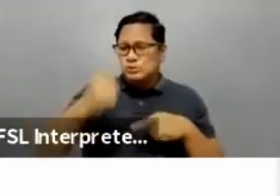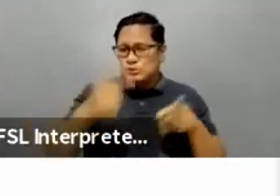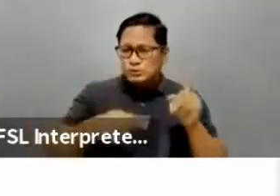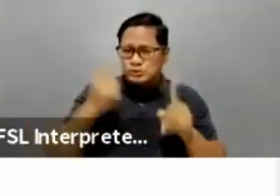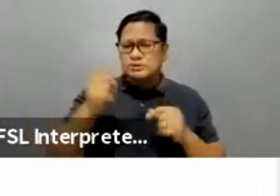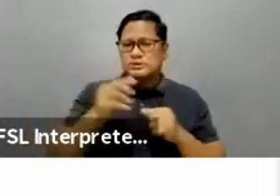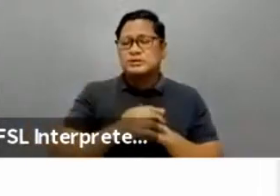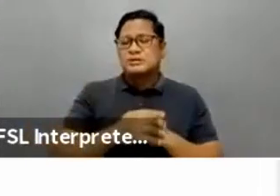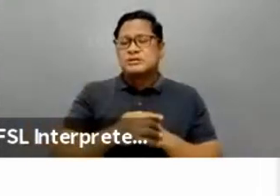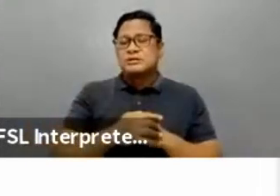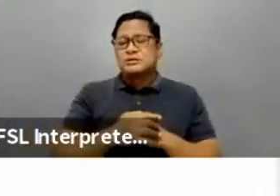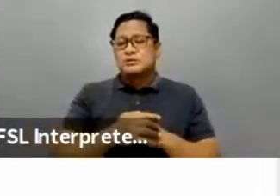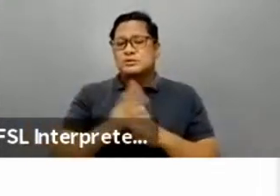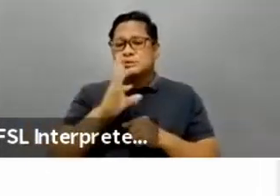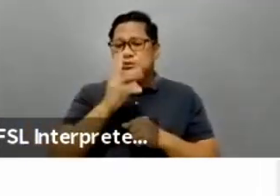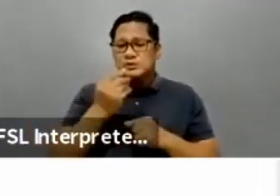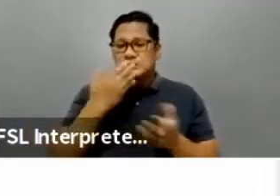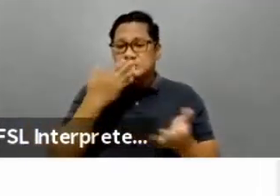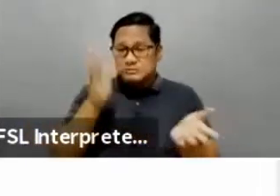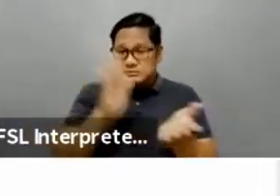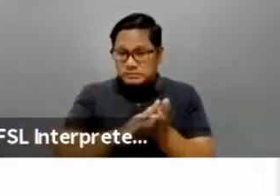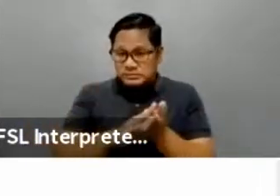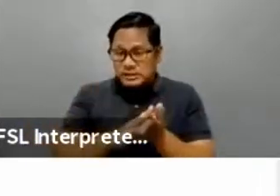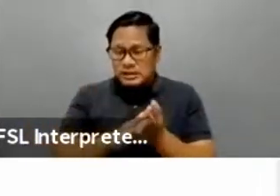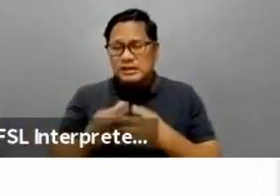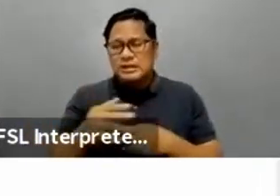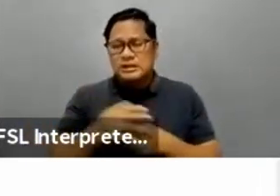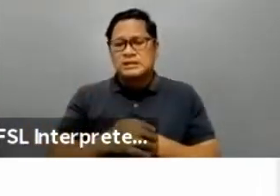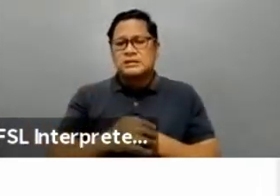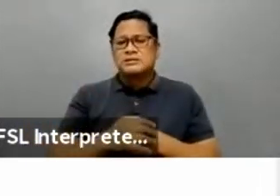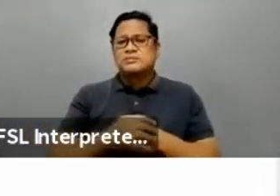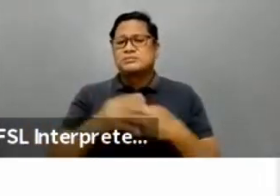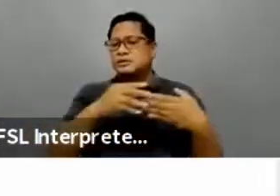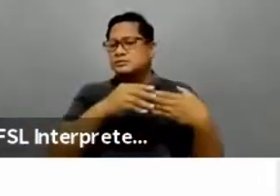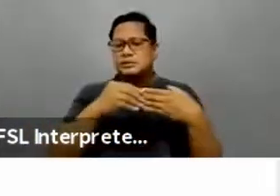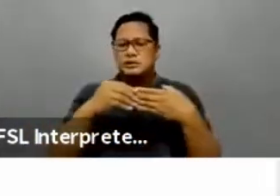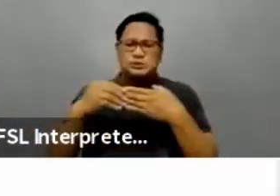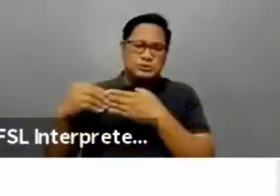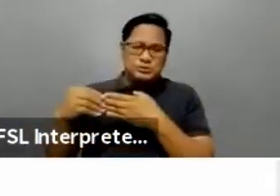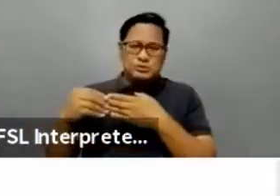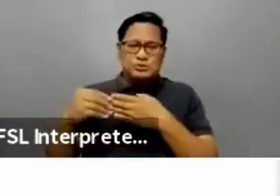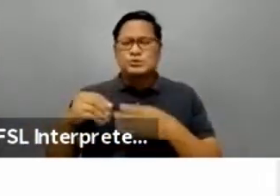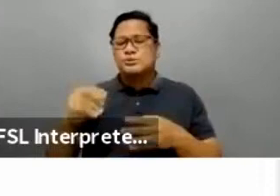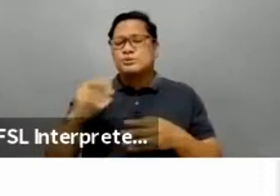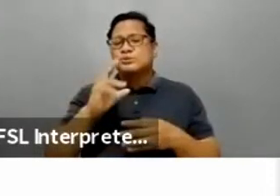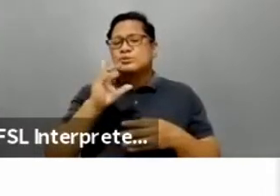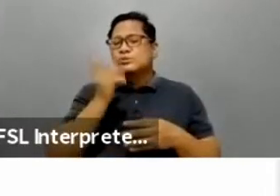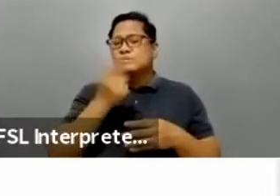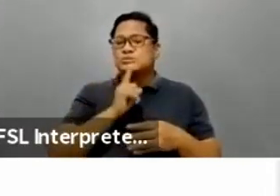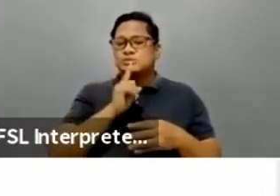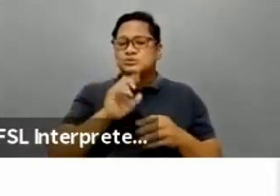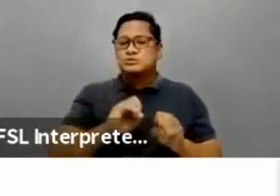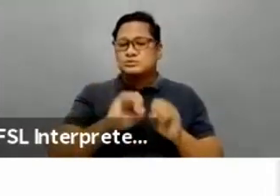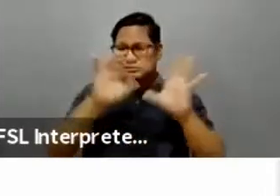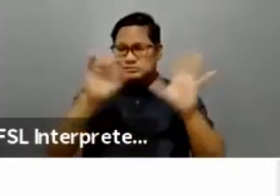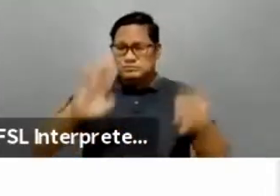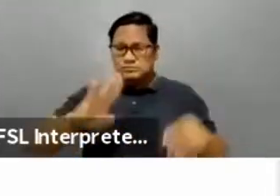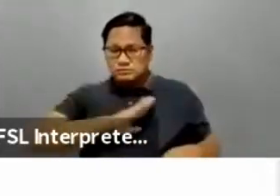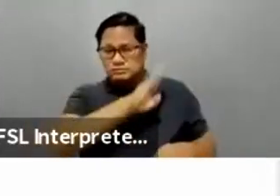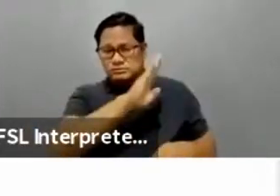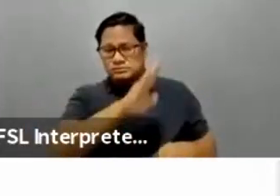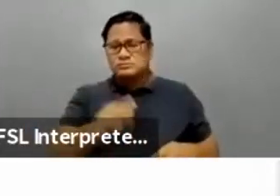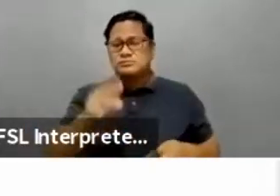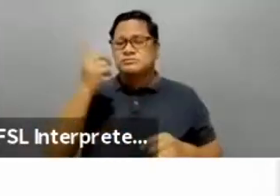sa mga gahaman na kawatan, pinunong didilig sa binhing katapangan ng